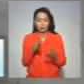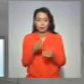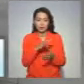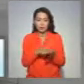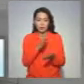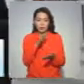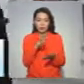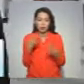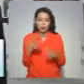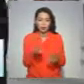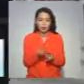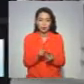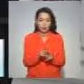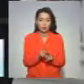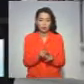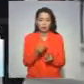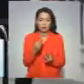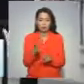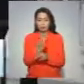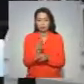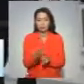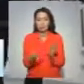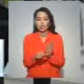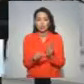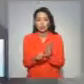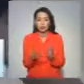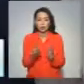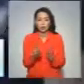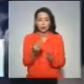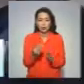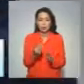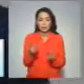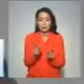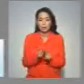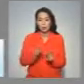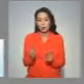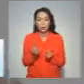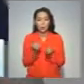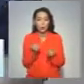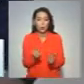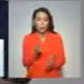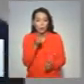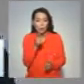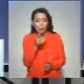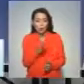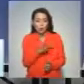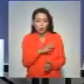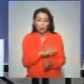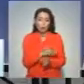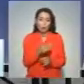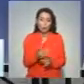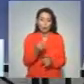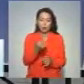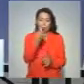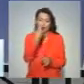лет, но это уже шестая его реабилитация. Начал с того, что в 11 друзья угостили марихуаной. Потом попробовал синтетику